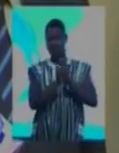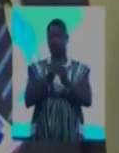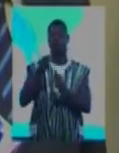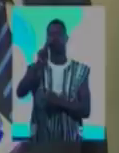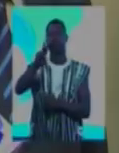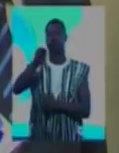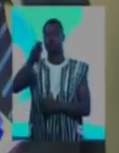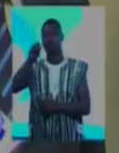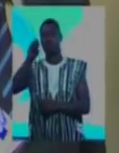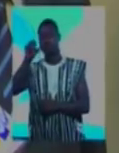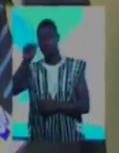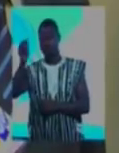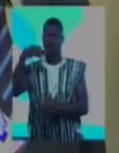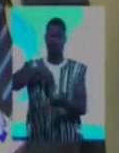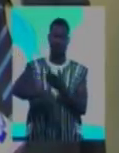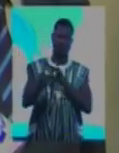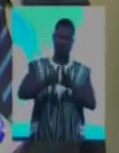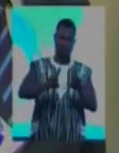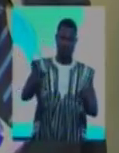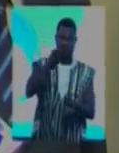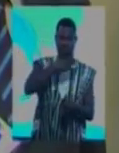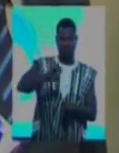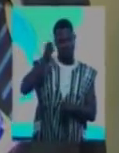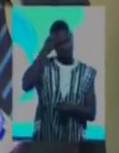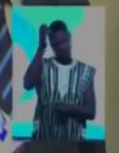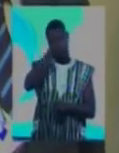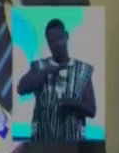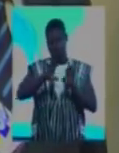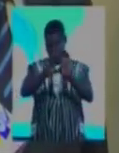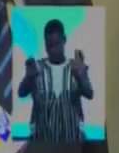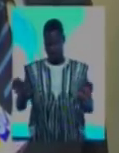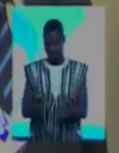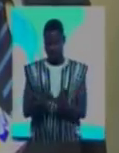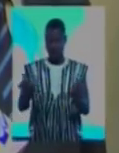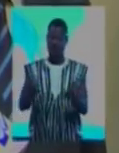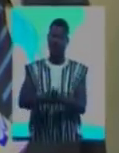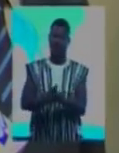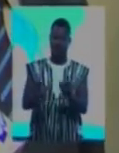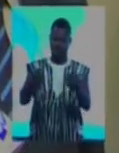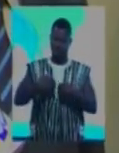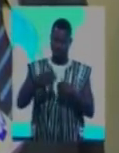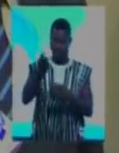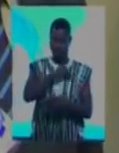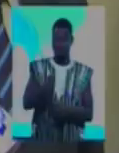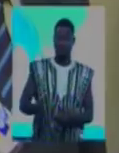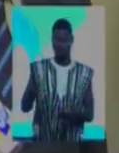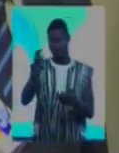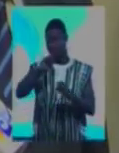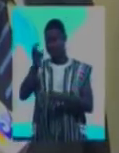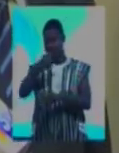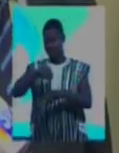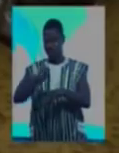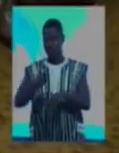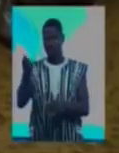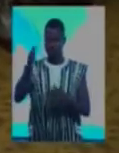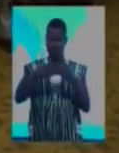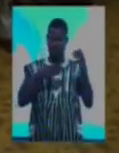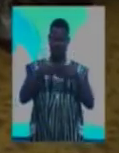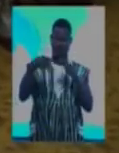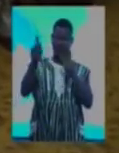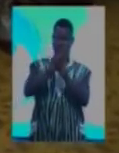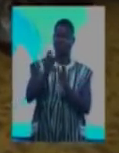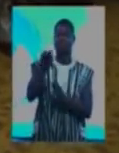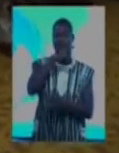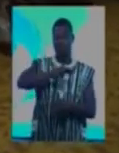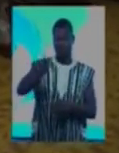l'UEMOA, dans les différents États, au niveau communautaire, avoir des normes en matière de construction des bâtiments, surtout les nouveaux bâtiments. Les